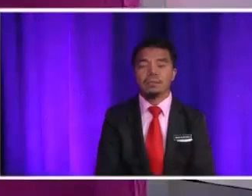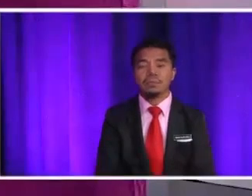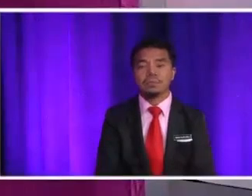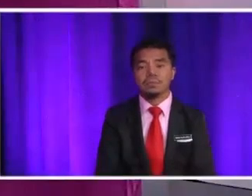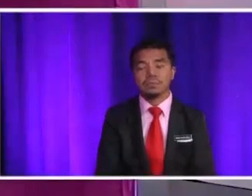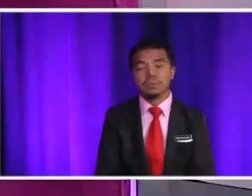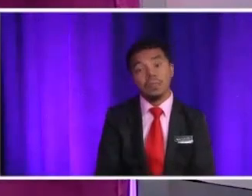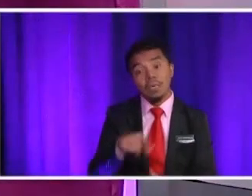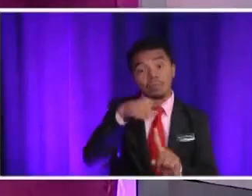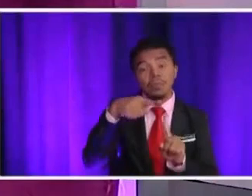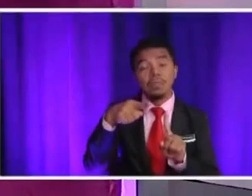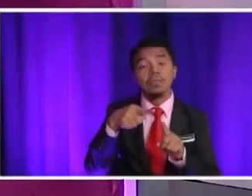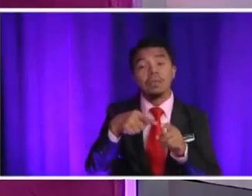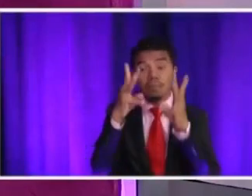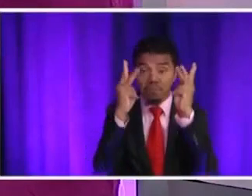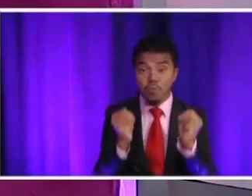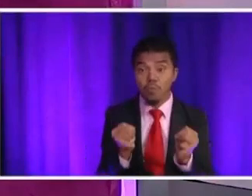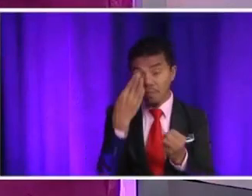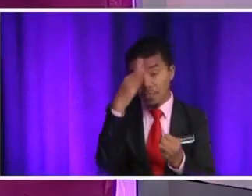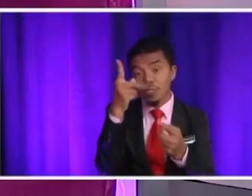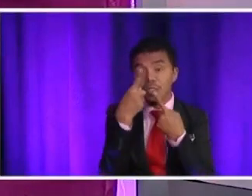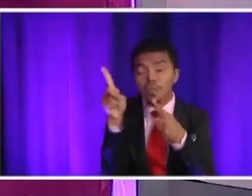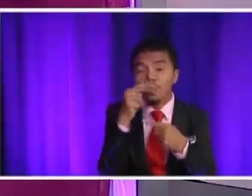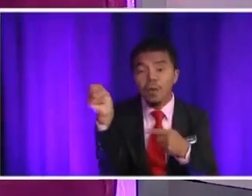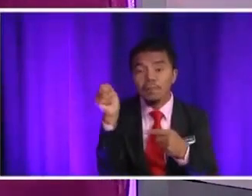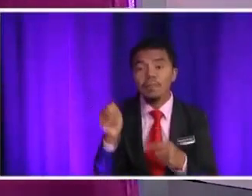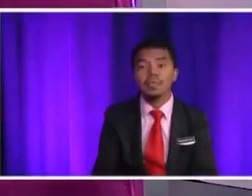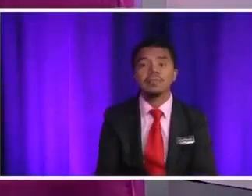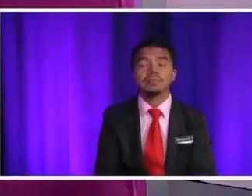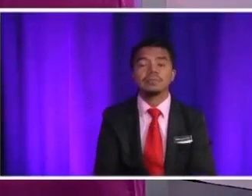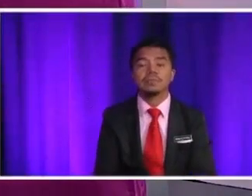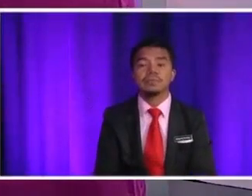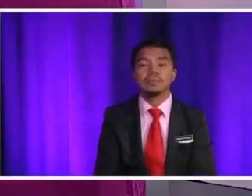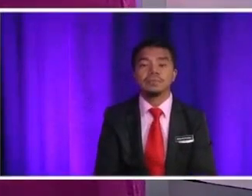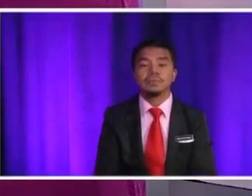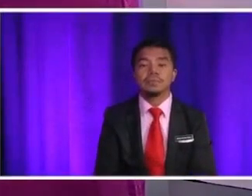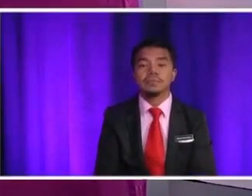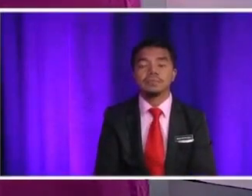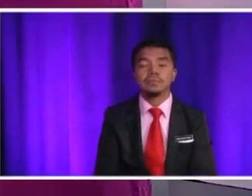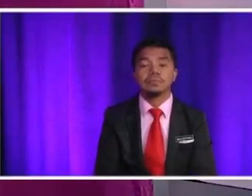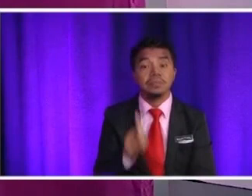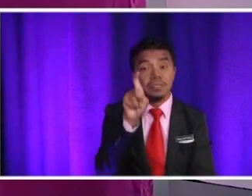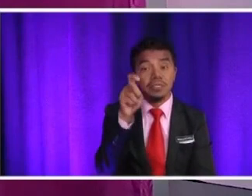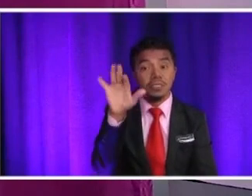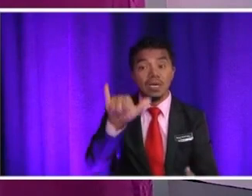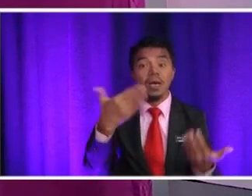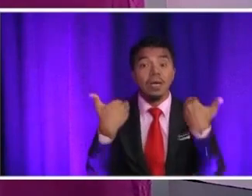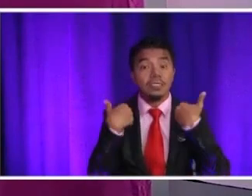murid memberi jawapan, jawapan itu mesti yang dinampak, yang dilihat dalam soalan.